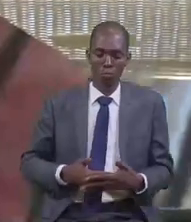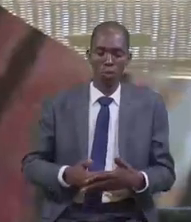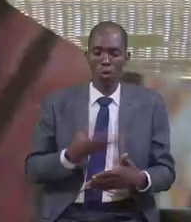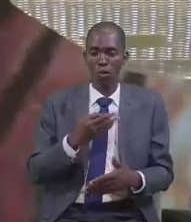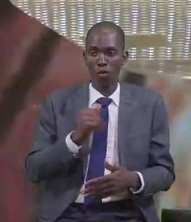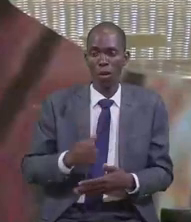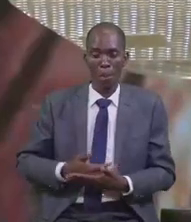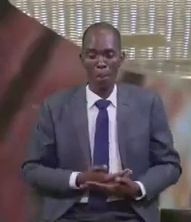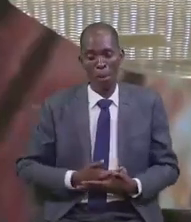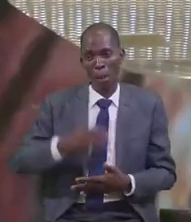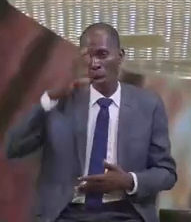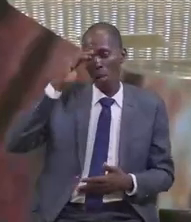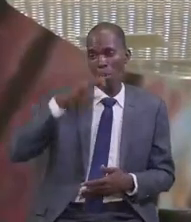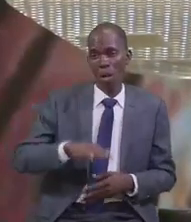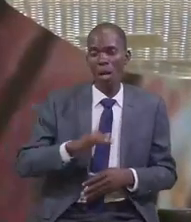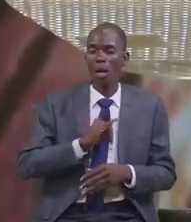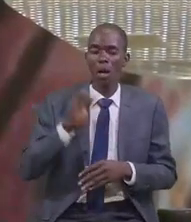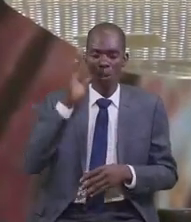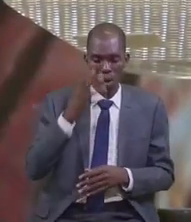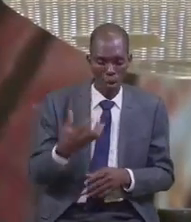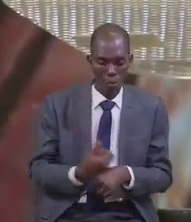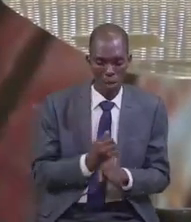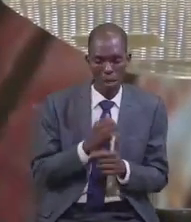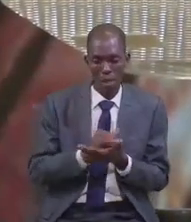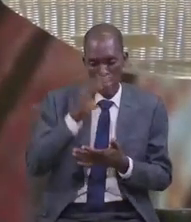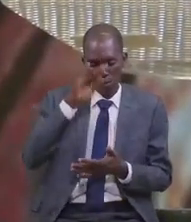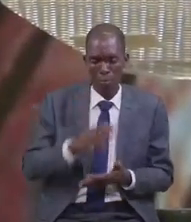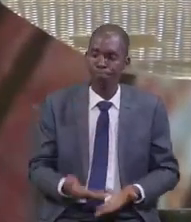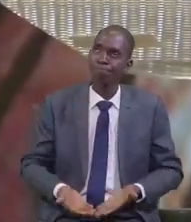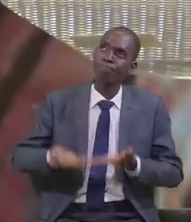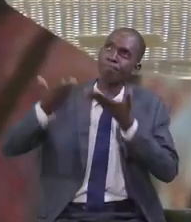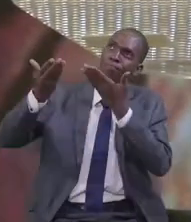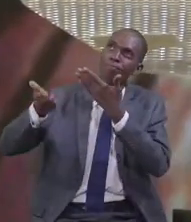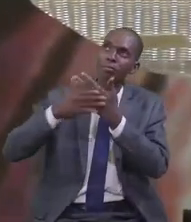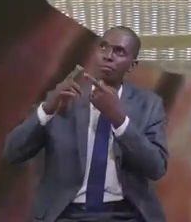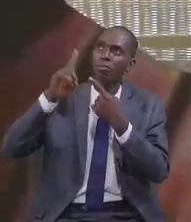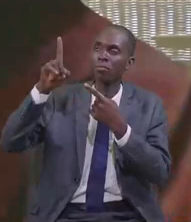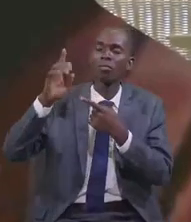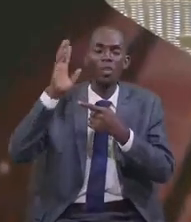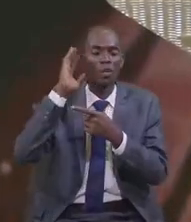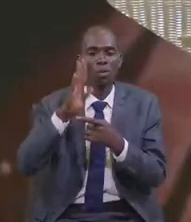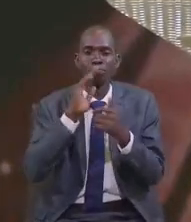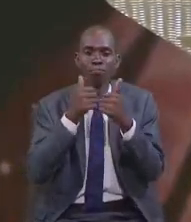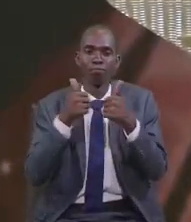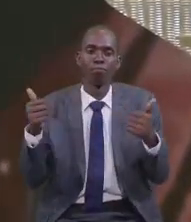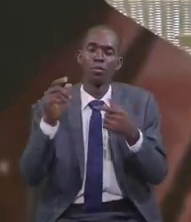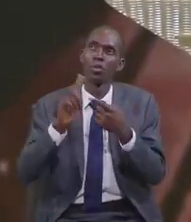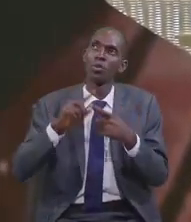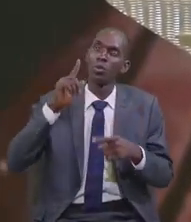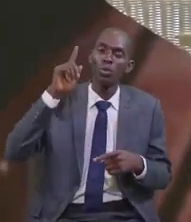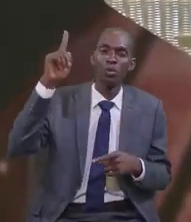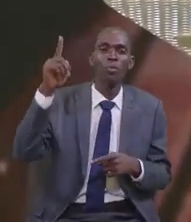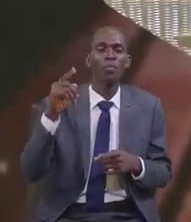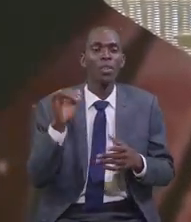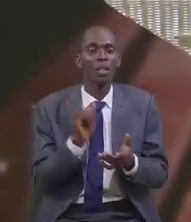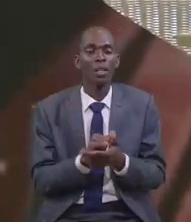toi, je le mettrai à part pour toi, le rasoir ne passera pas sur sa tête. Ça, c'est le vœu